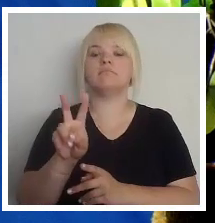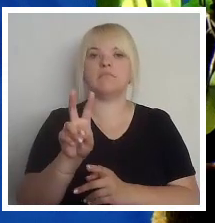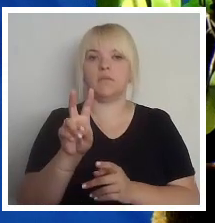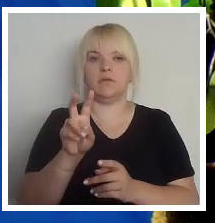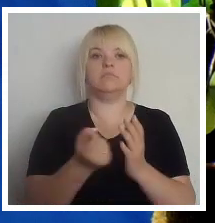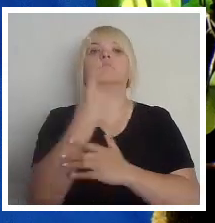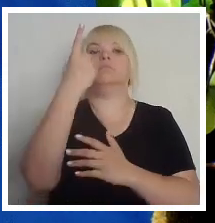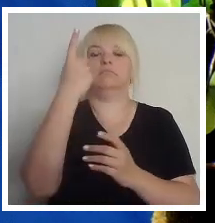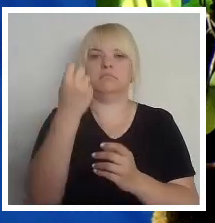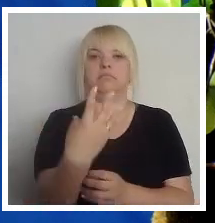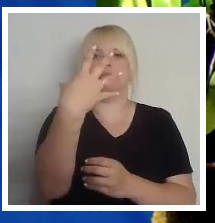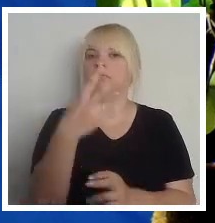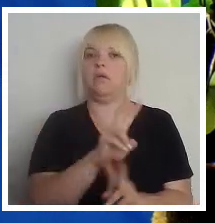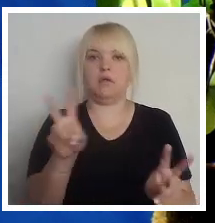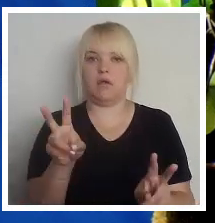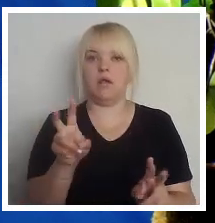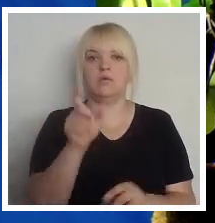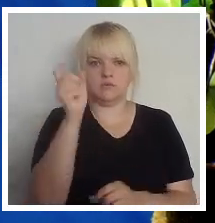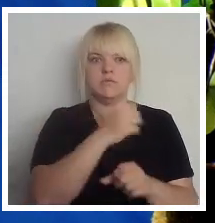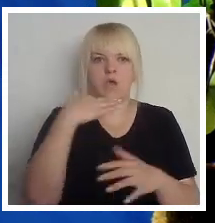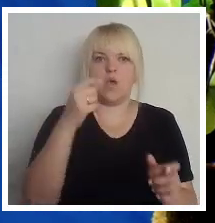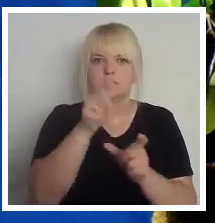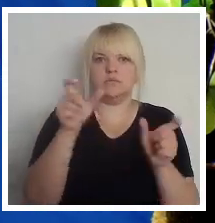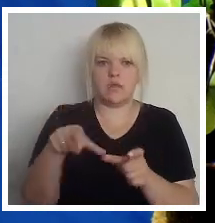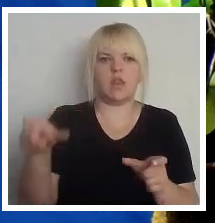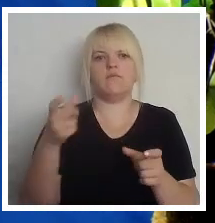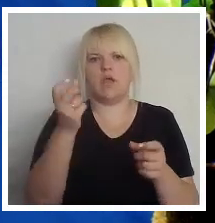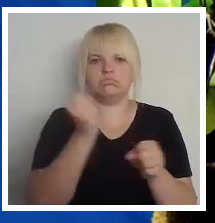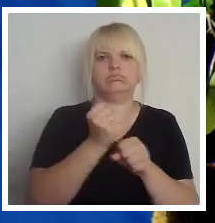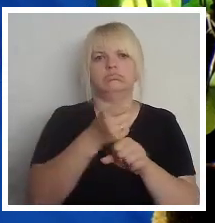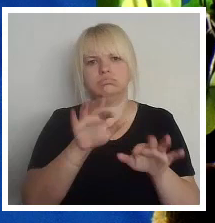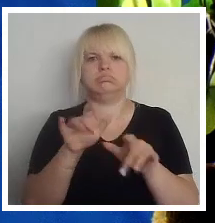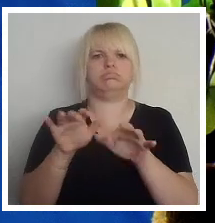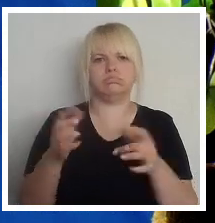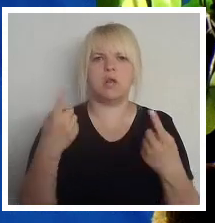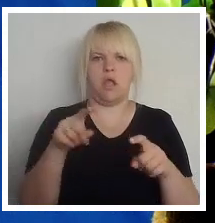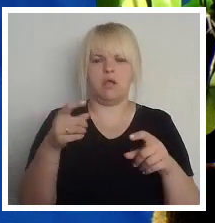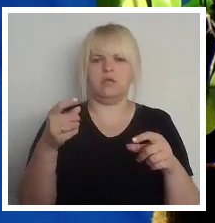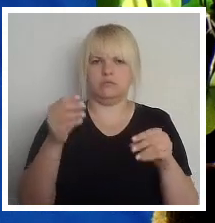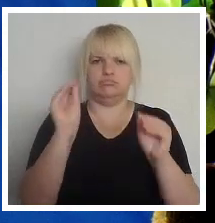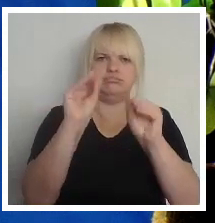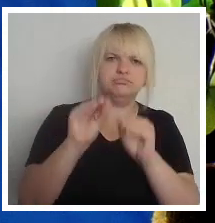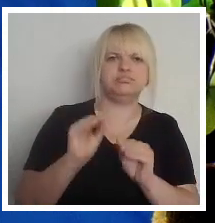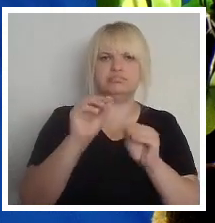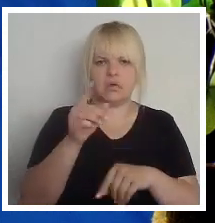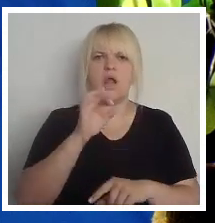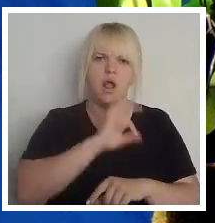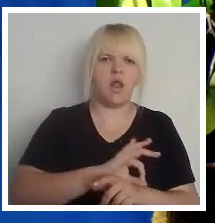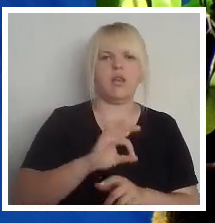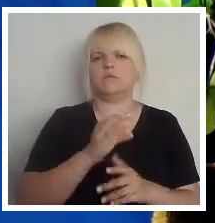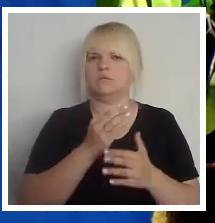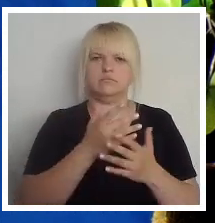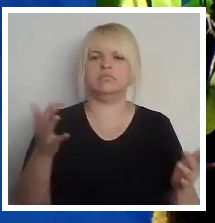ir ļoti daudz cilvēku, kas strādā vēl savu laiku un tā tālāk. Un tā ir projām, tur ir algas un vispārējais. Un